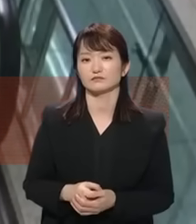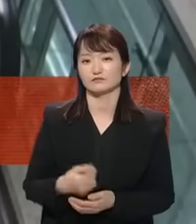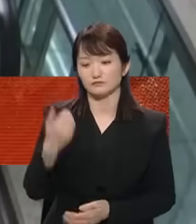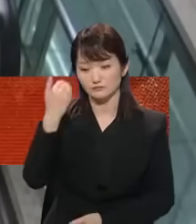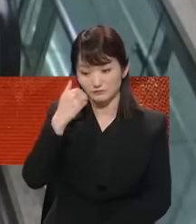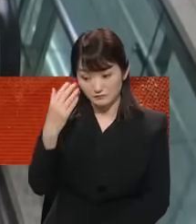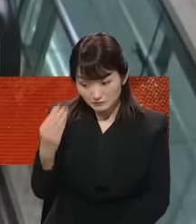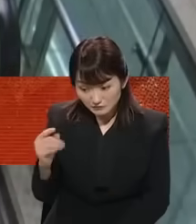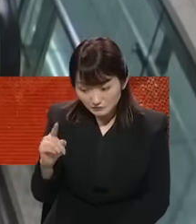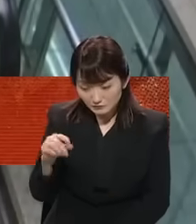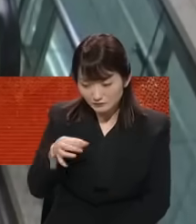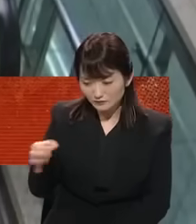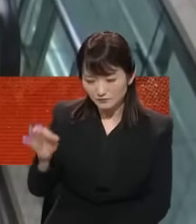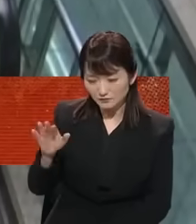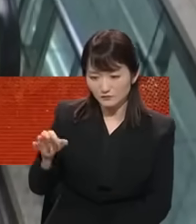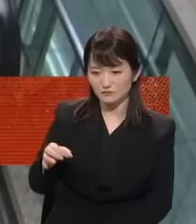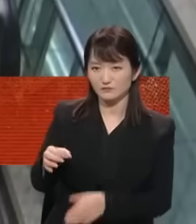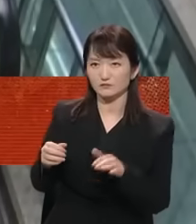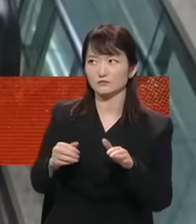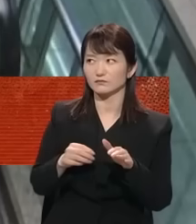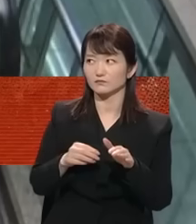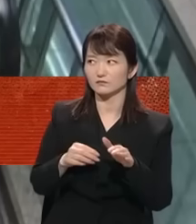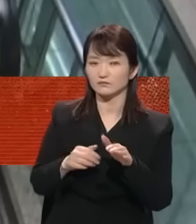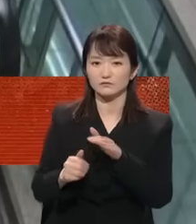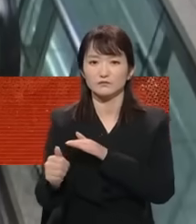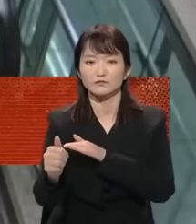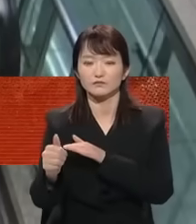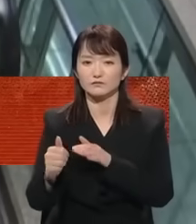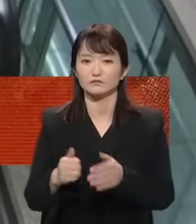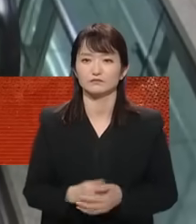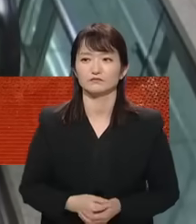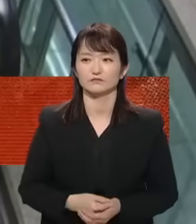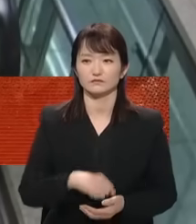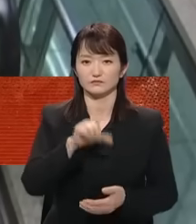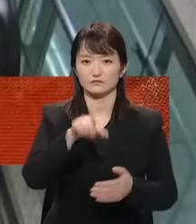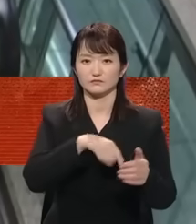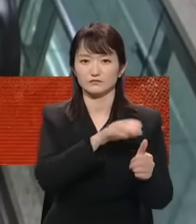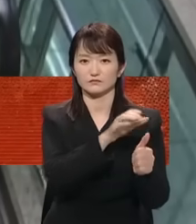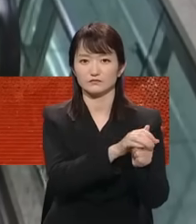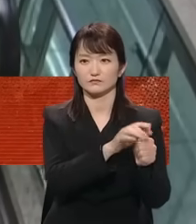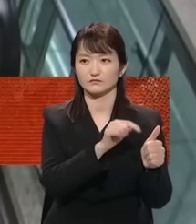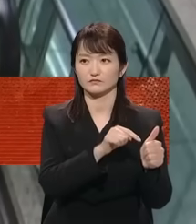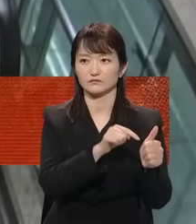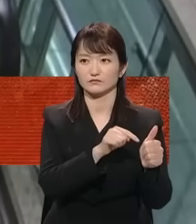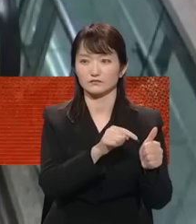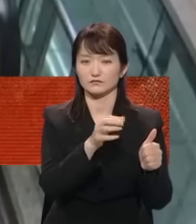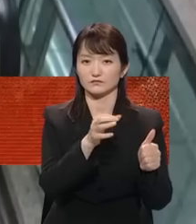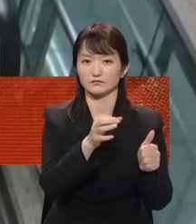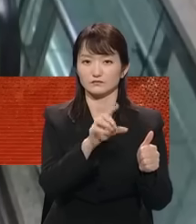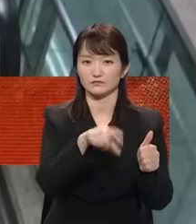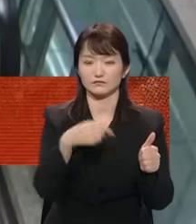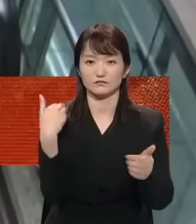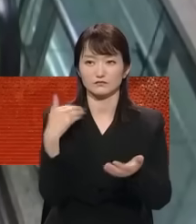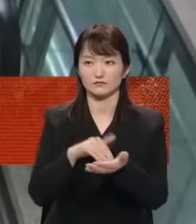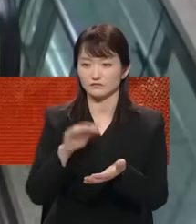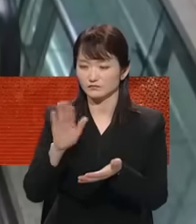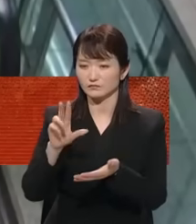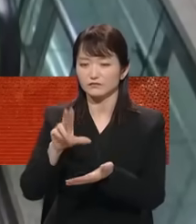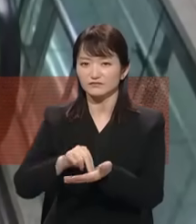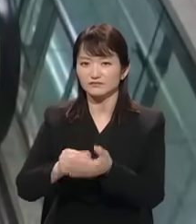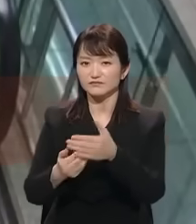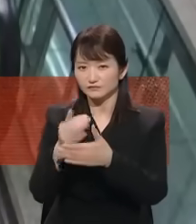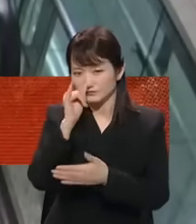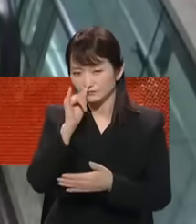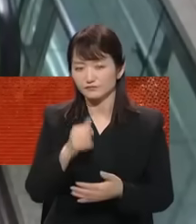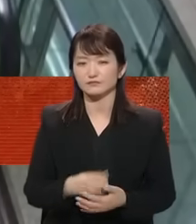무임승차로 가는 거잖아요 그래서 승 카드를 맡기고 갔는데 만약에 이거 또 돌려주지 않으면 나중에 문제가 될 수 있겠다는 생각까지 들었다고